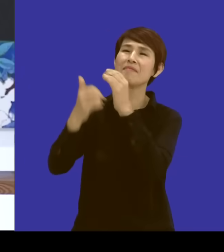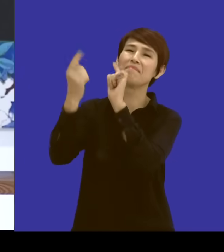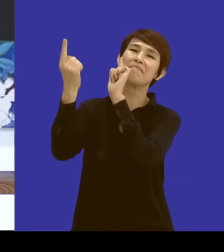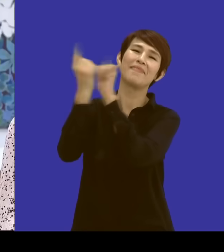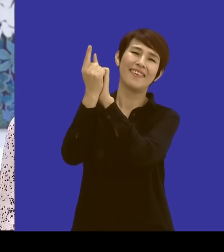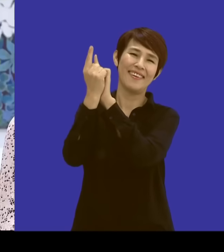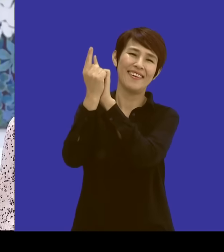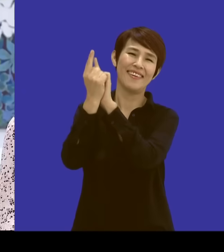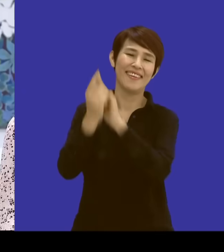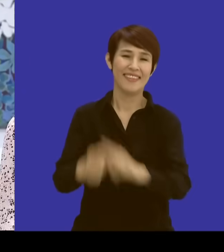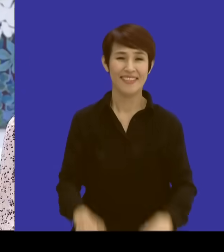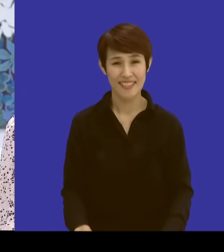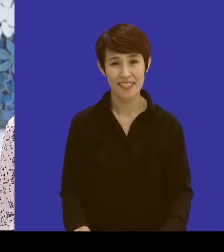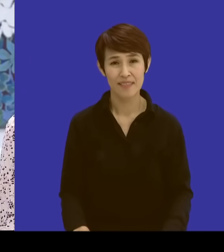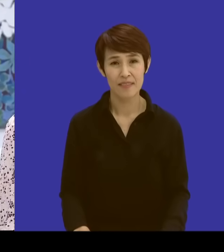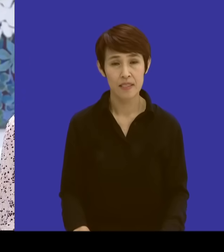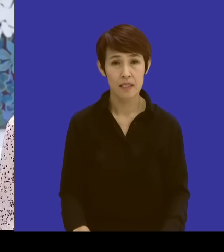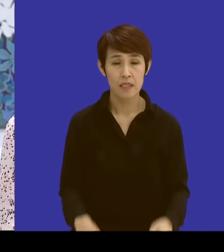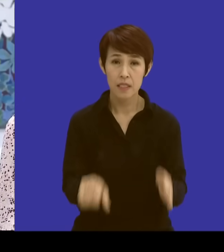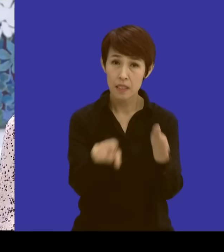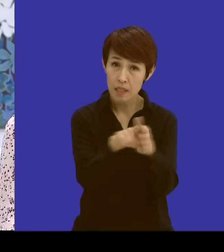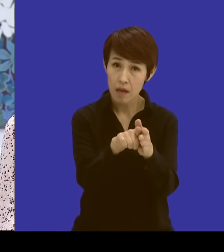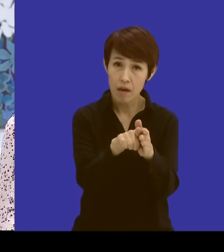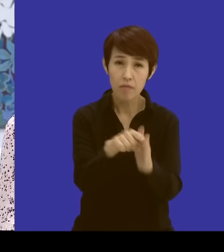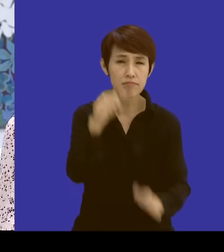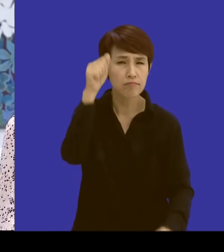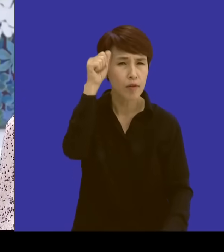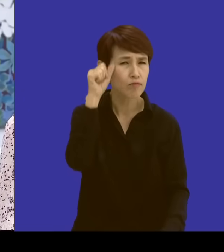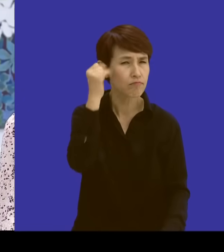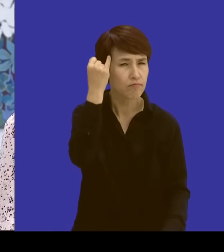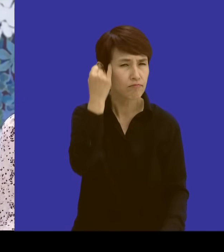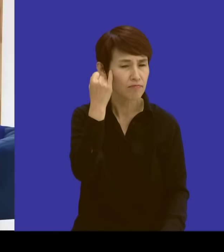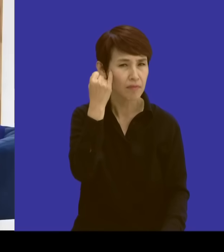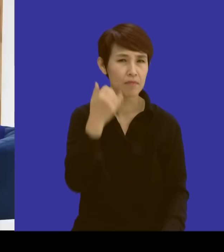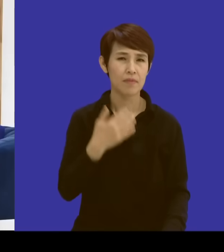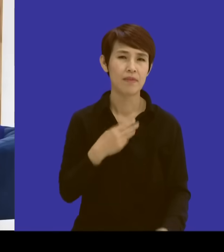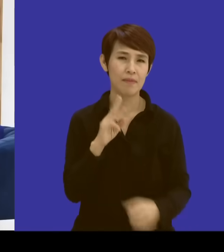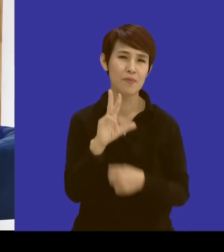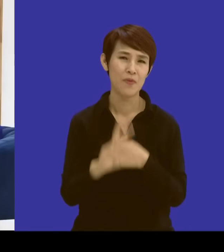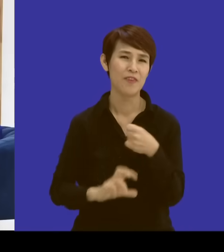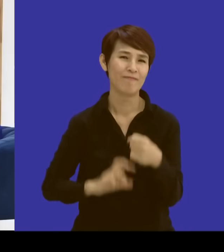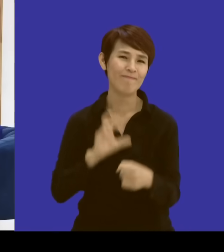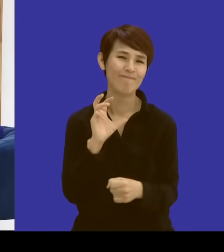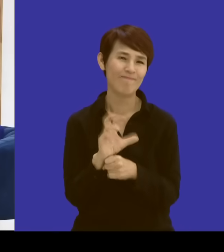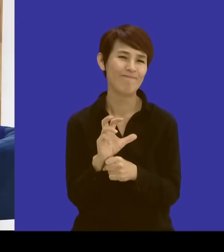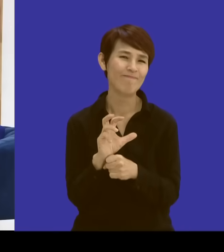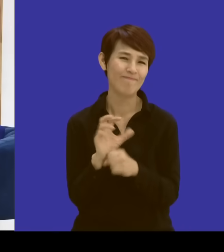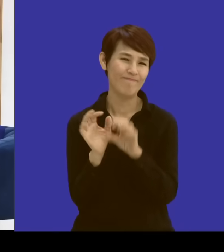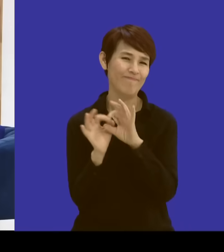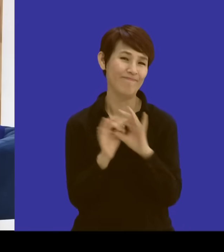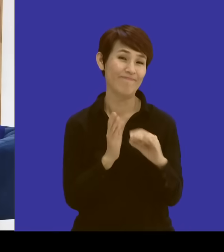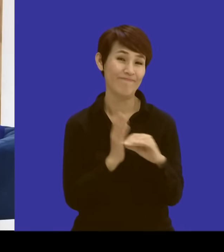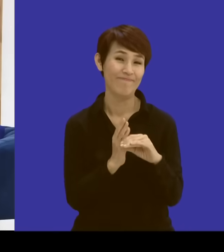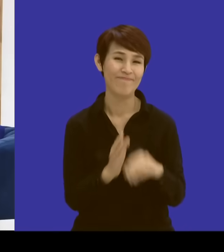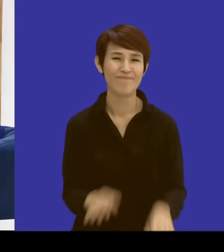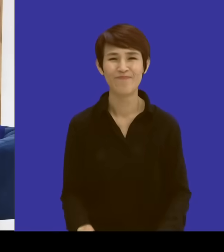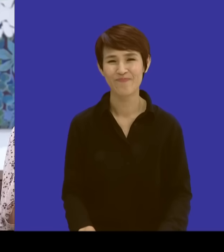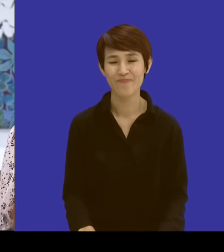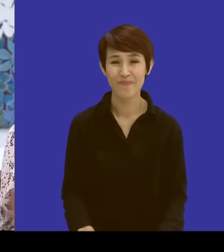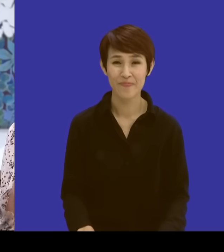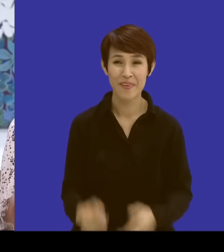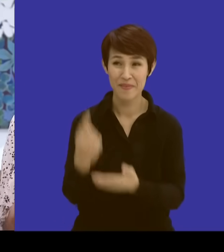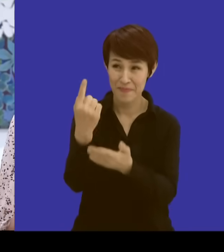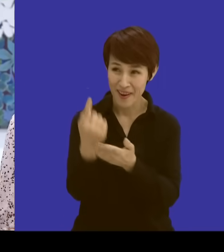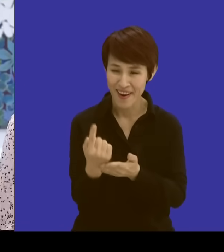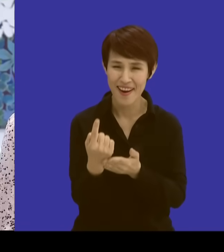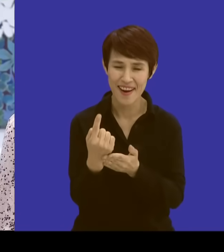합니다. 네네. 신앙의 사춘기. 저는 이제 35년째 제가 겪고 있는데 네. 얼른 모셔서